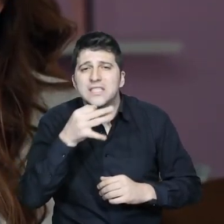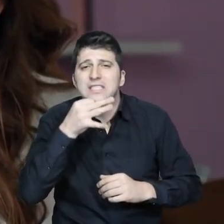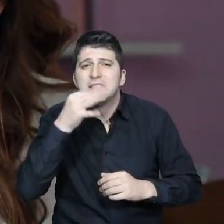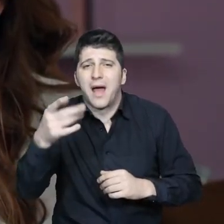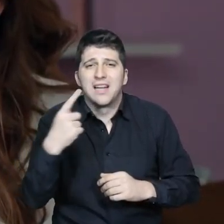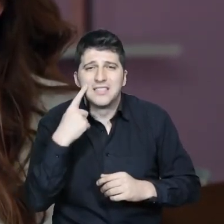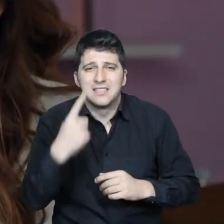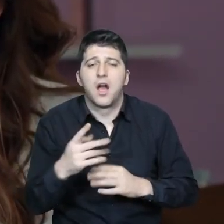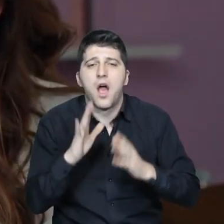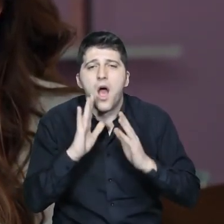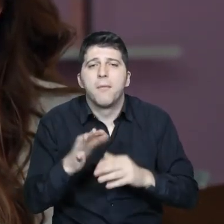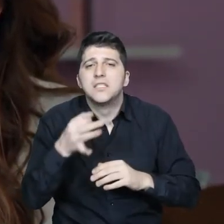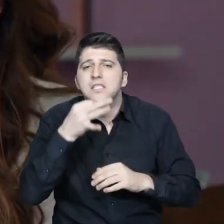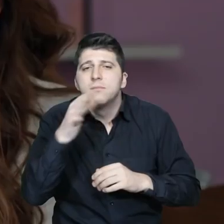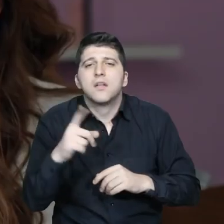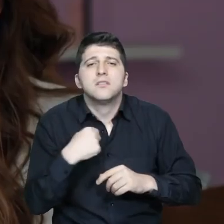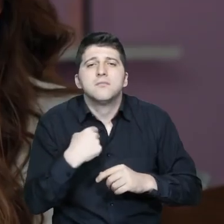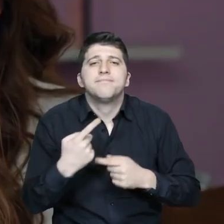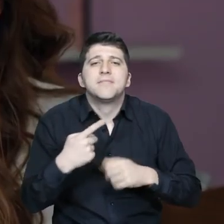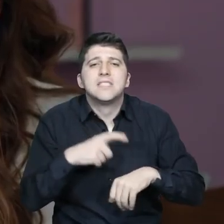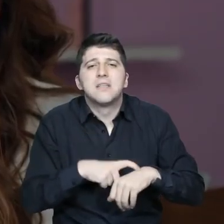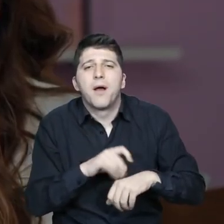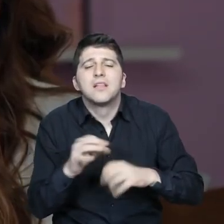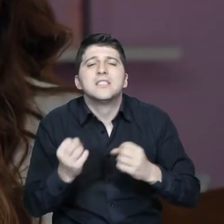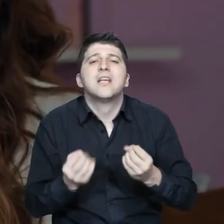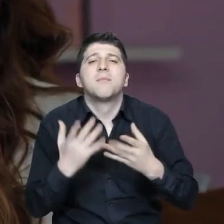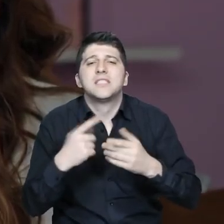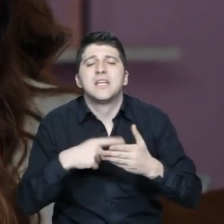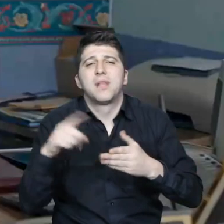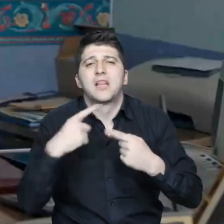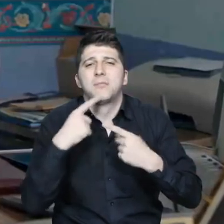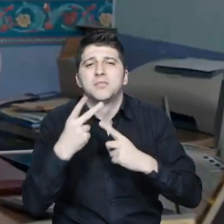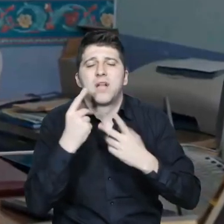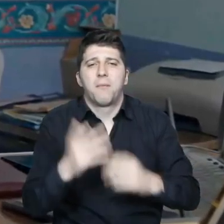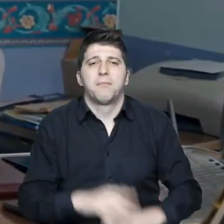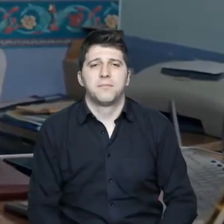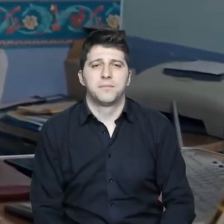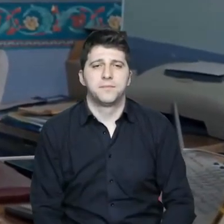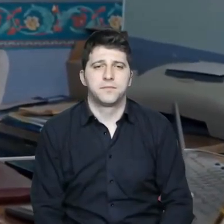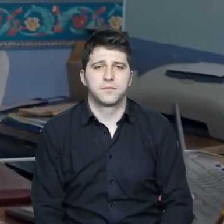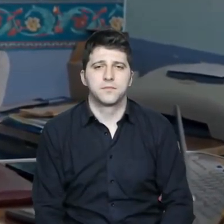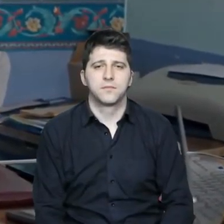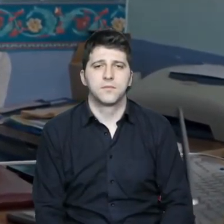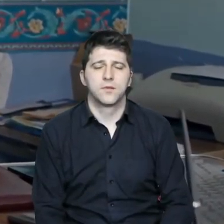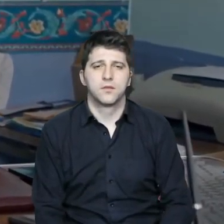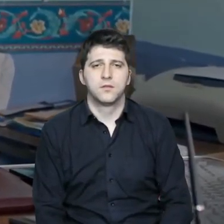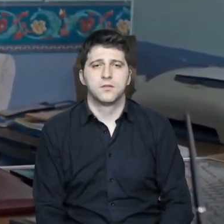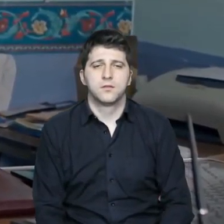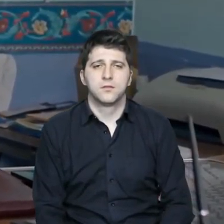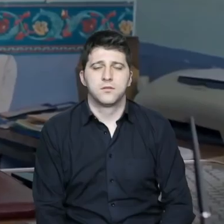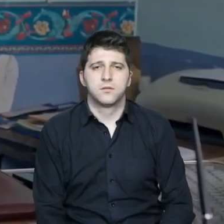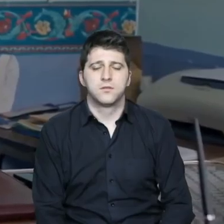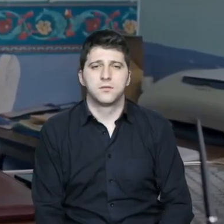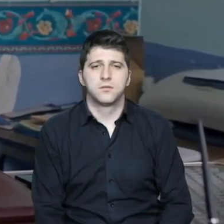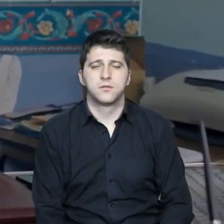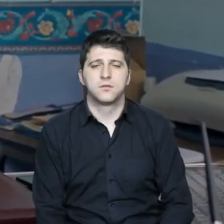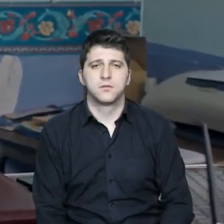vermiş. Ama dolap siparişlerini ben zamanında yetiştiremem diye iptal etmiş İbrahim. Yaşar elindeki lavaşa sarılı yiyeceği